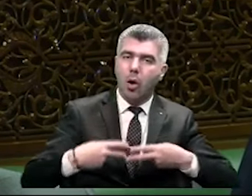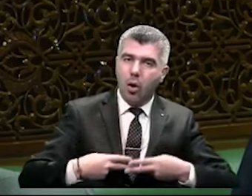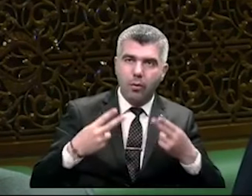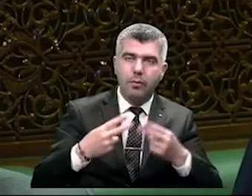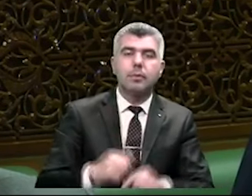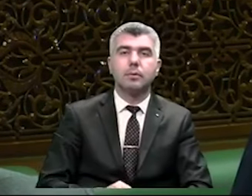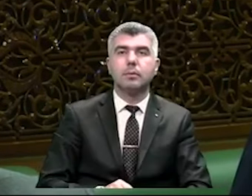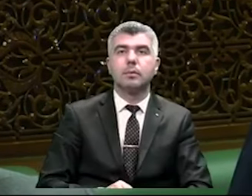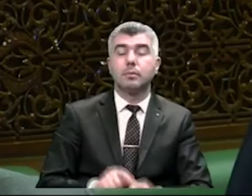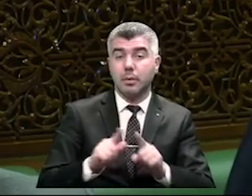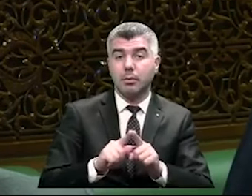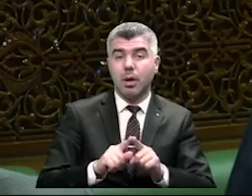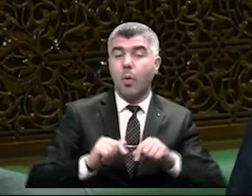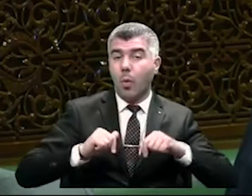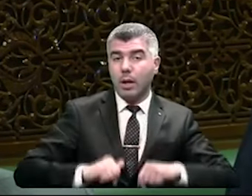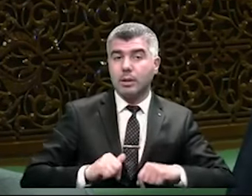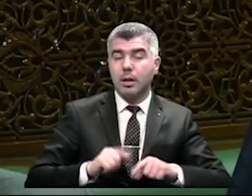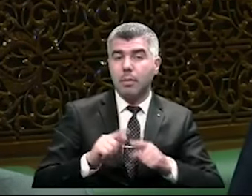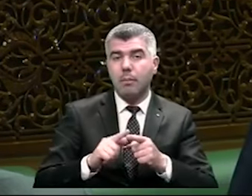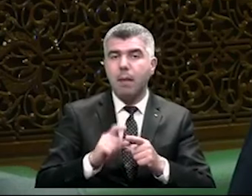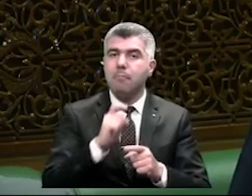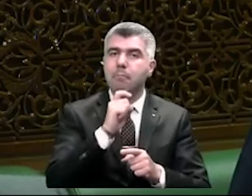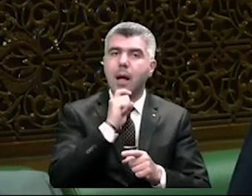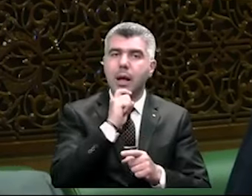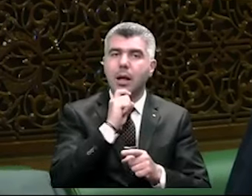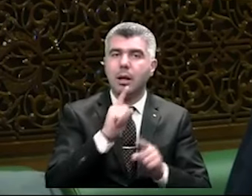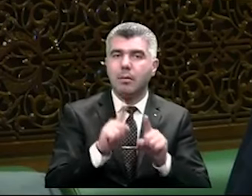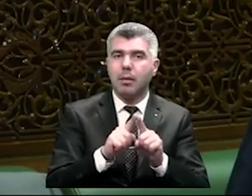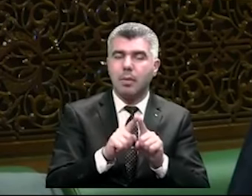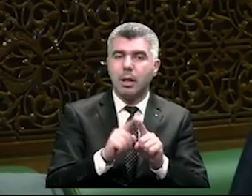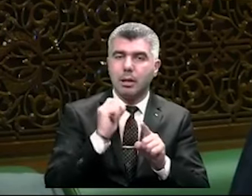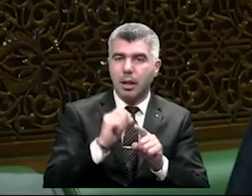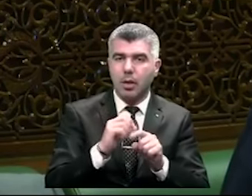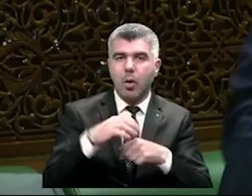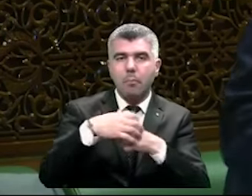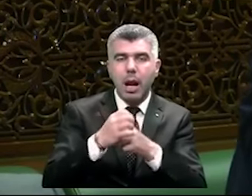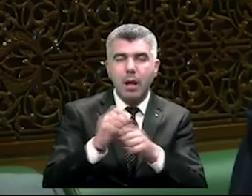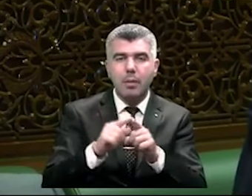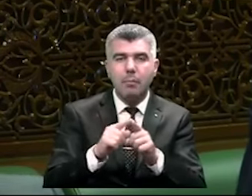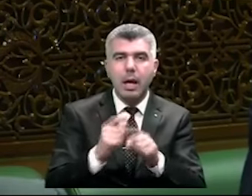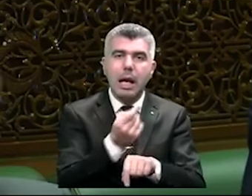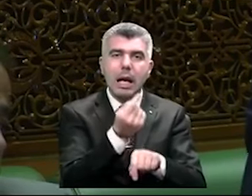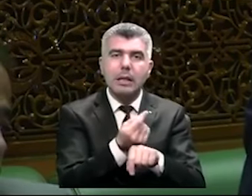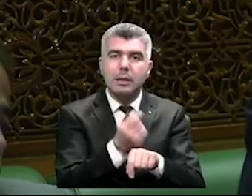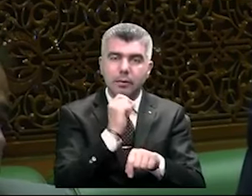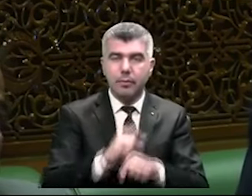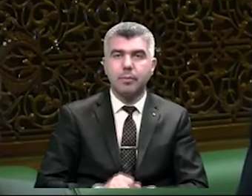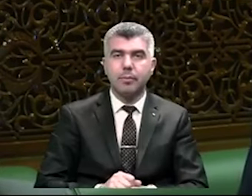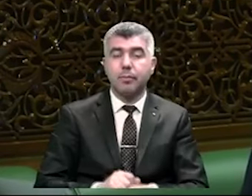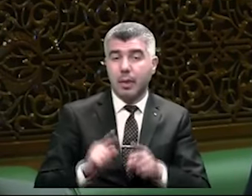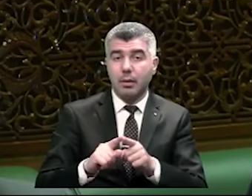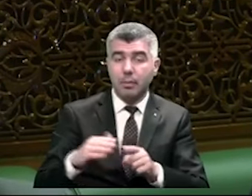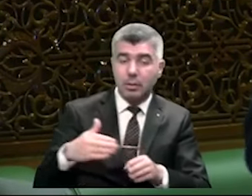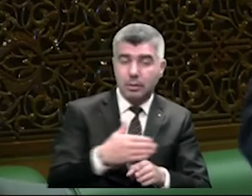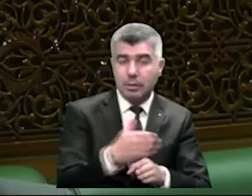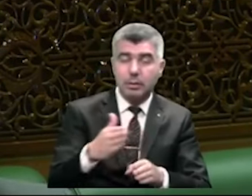السيد الوزير مراعاه الجزء المتبقي من الصباب البركين او تام جيلت خاصه وان هذا المقطع غادي يدوز على